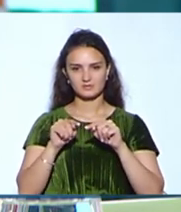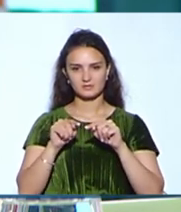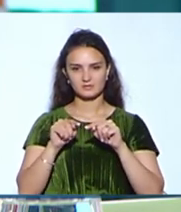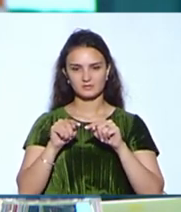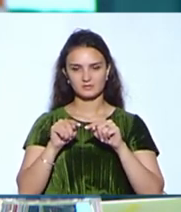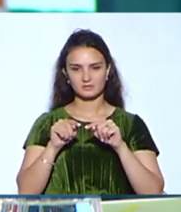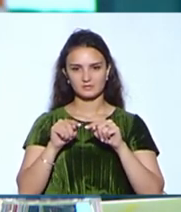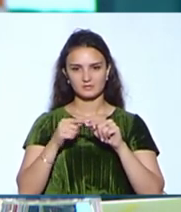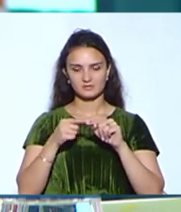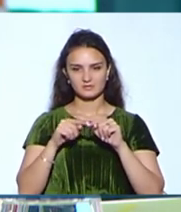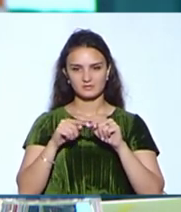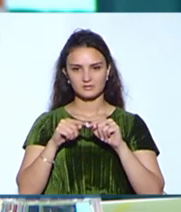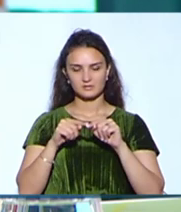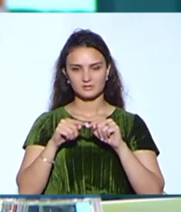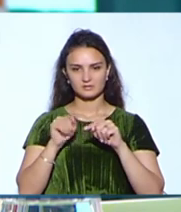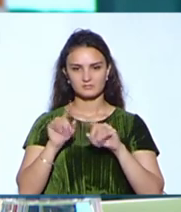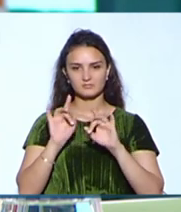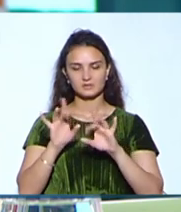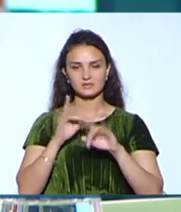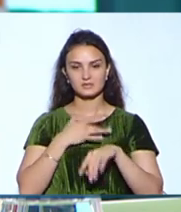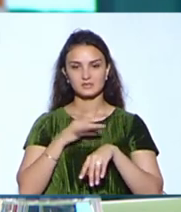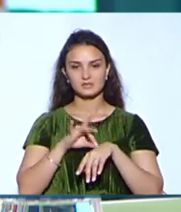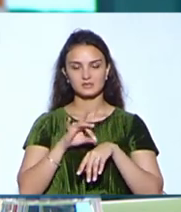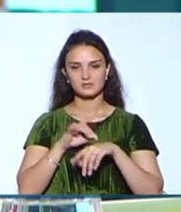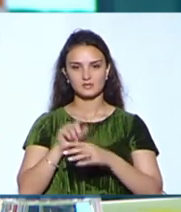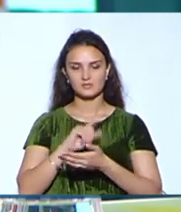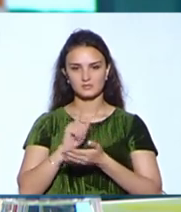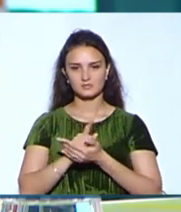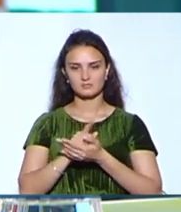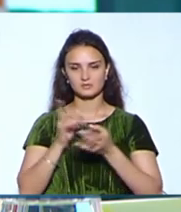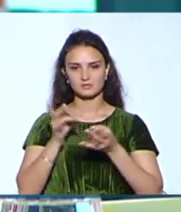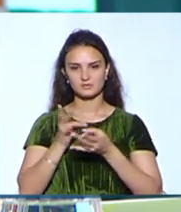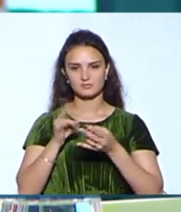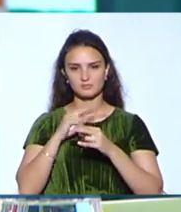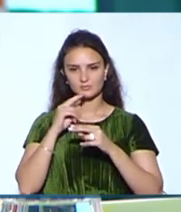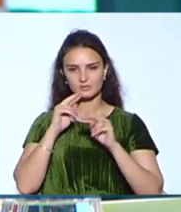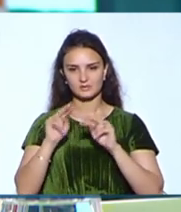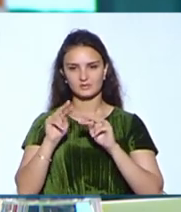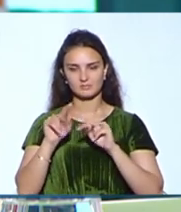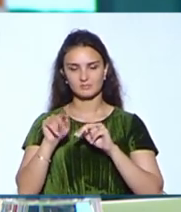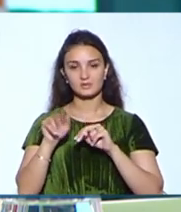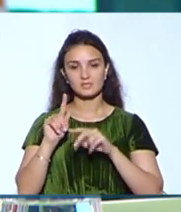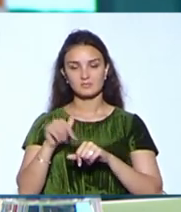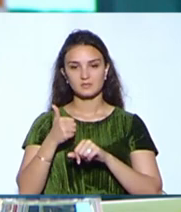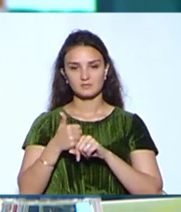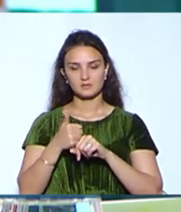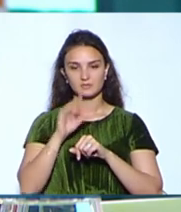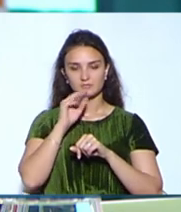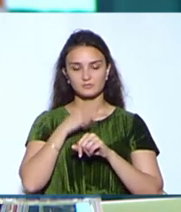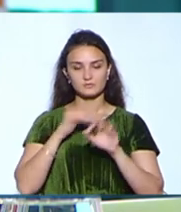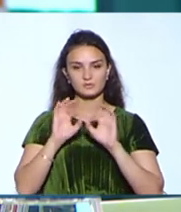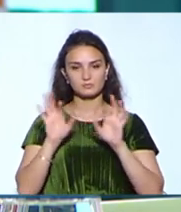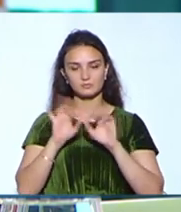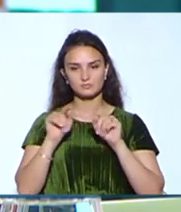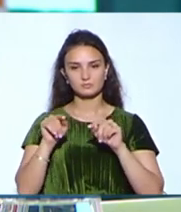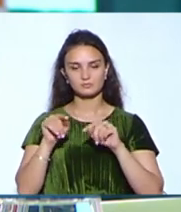შევიმჩნევთ თუ არ შევიმჩნევთ, ეს არის ტკივილი, რომელსაც აუცილებლად ჭირდება ყურადღება და რაც მთავარია, როდესაც ჩვენ